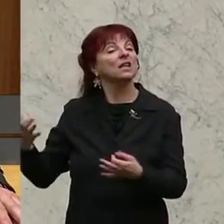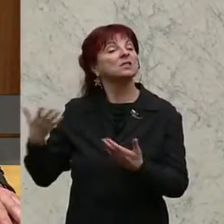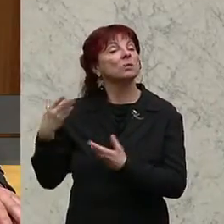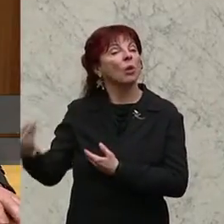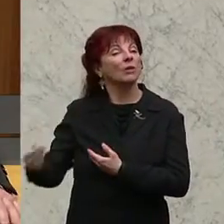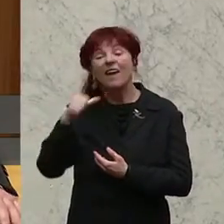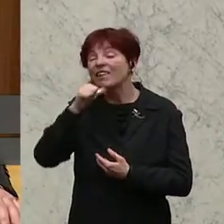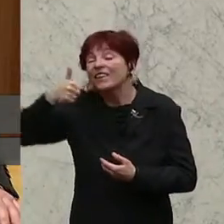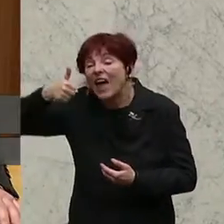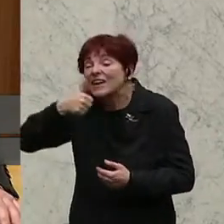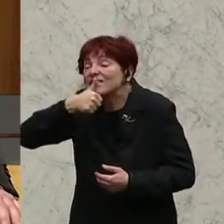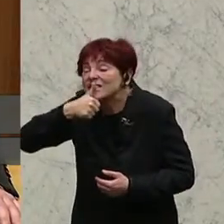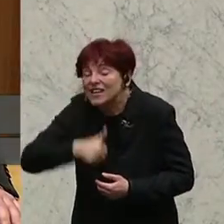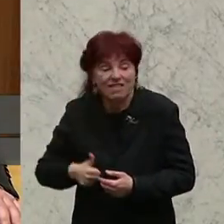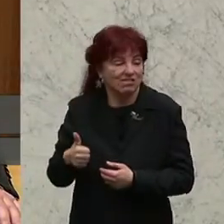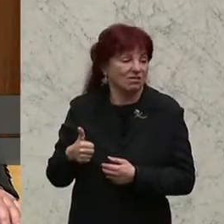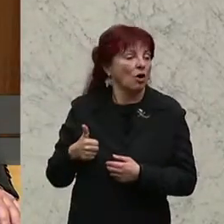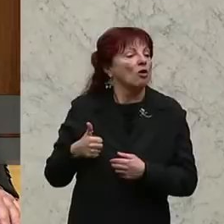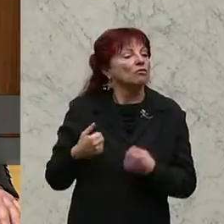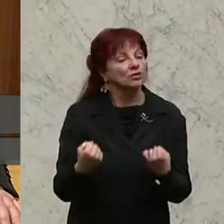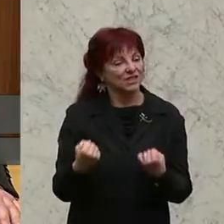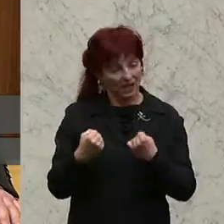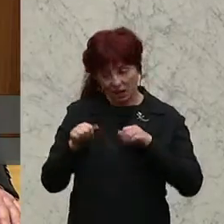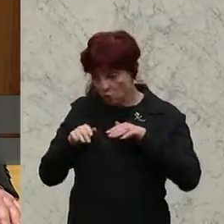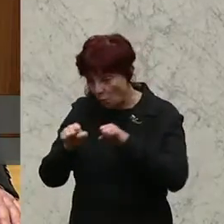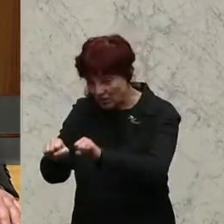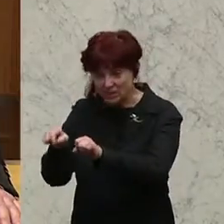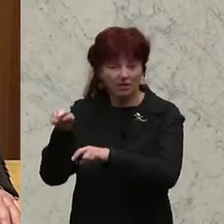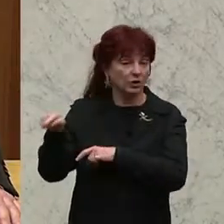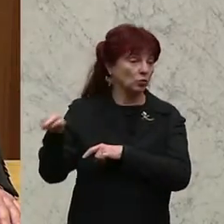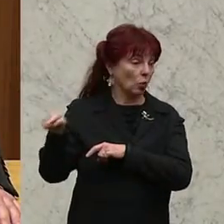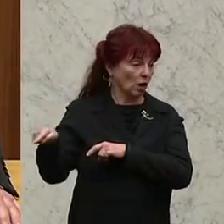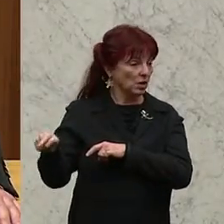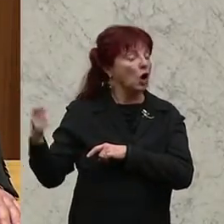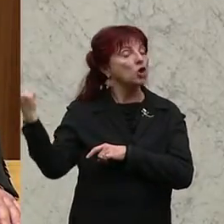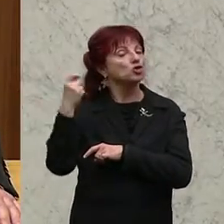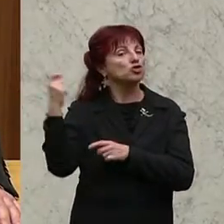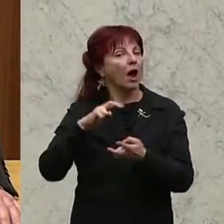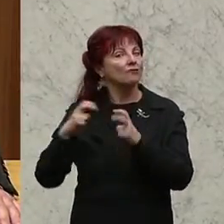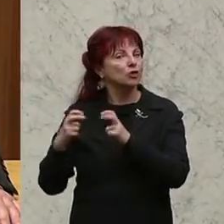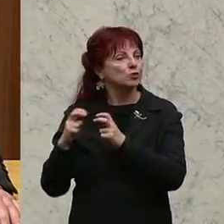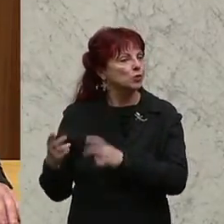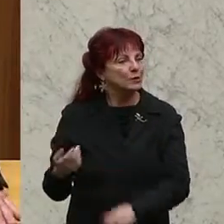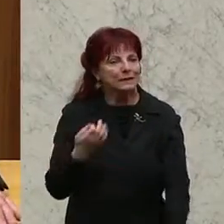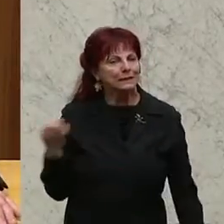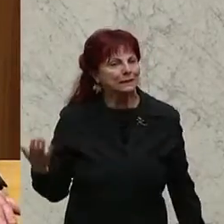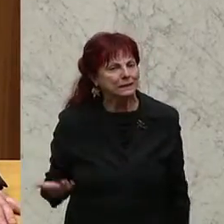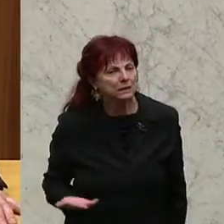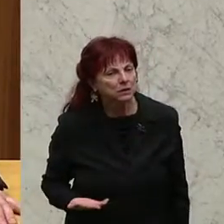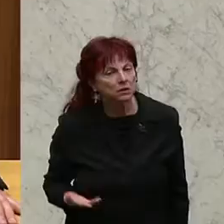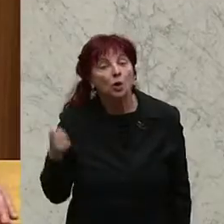Kein Cent dieser Sicherheitsoffensive geht in den Strafvollzug, obwohl dort massiver Handlungsbedarf ist. Und gerade auch unter